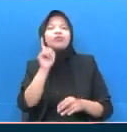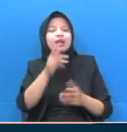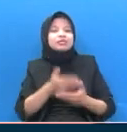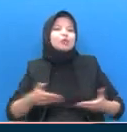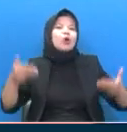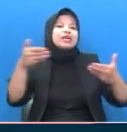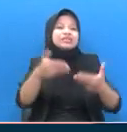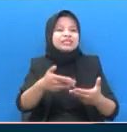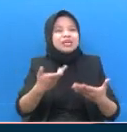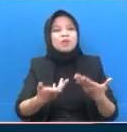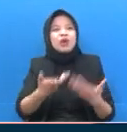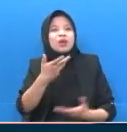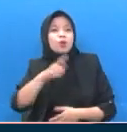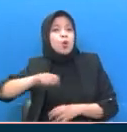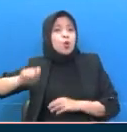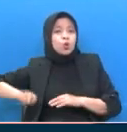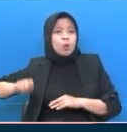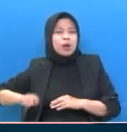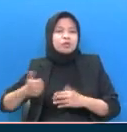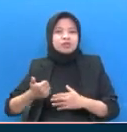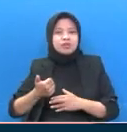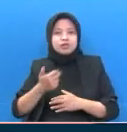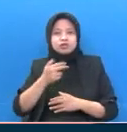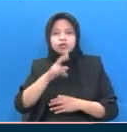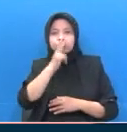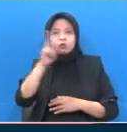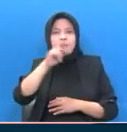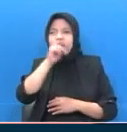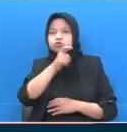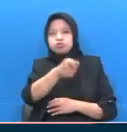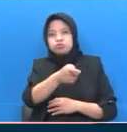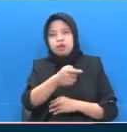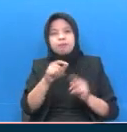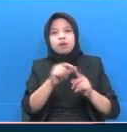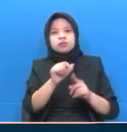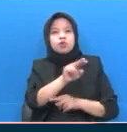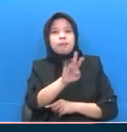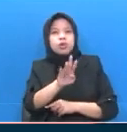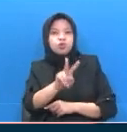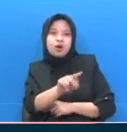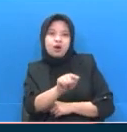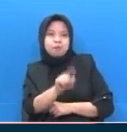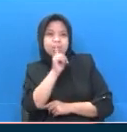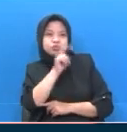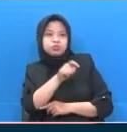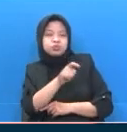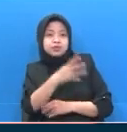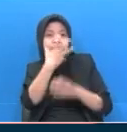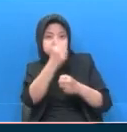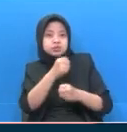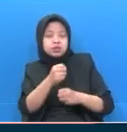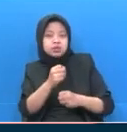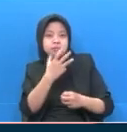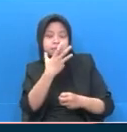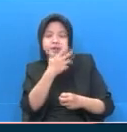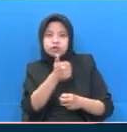tidak menguntungkan dan bisa dijerat dengan sumpah palsu. Pasal 242 kan itu. Tidak main-main ini.